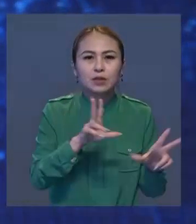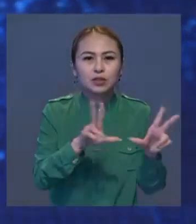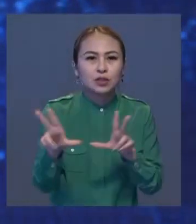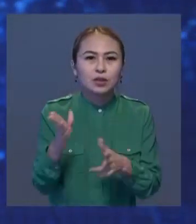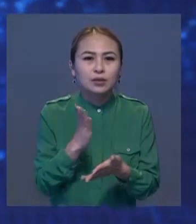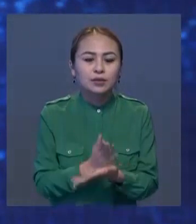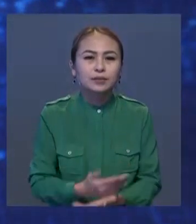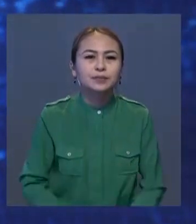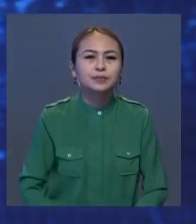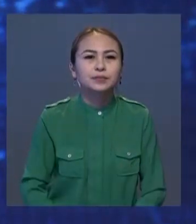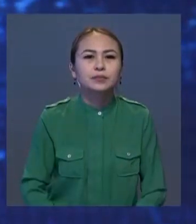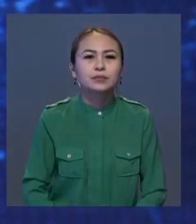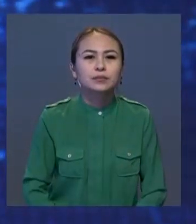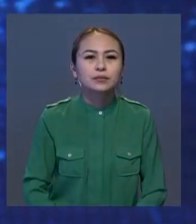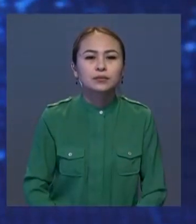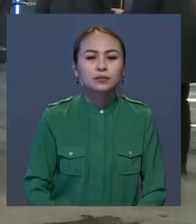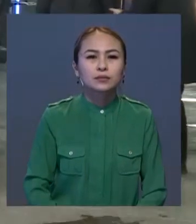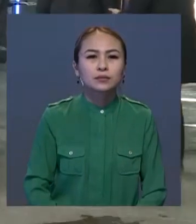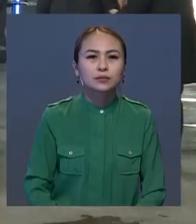шығарылады.